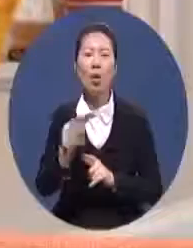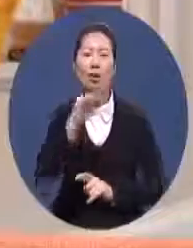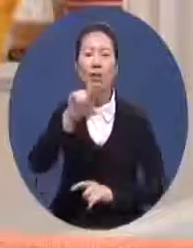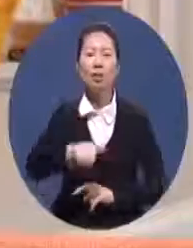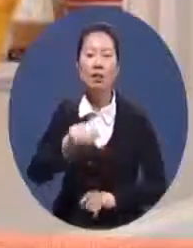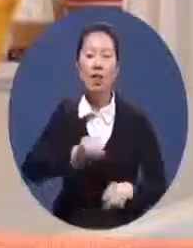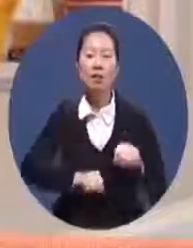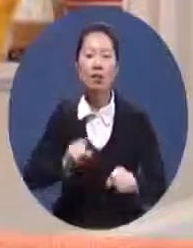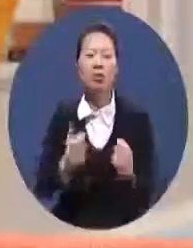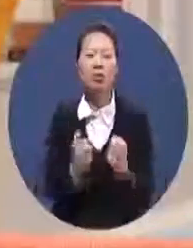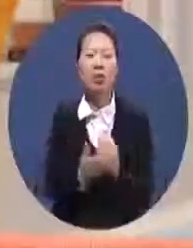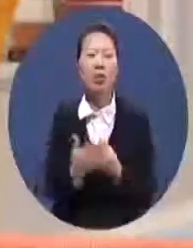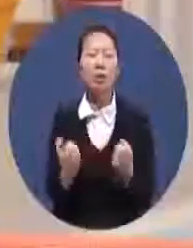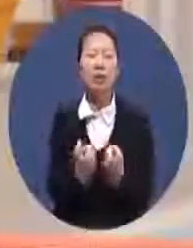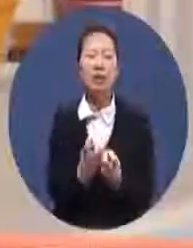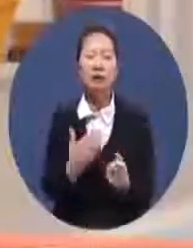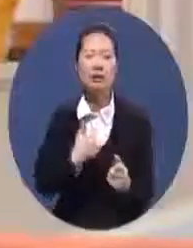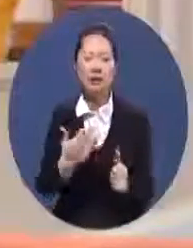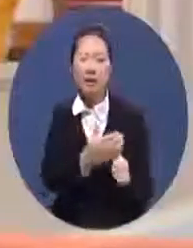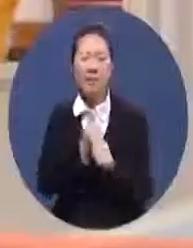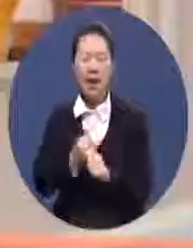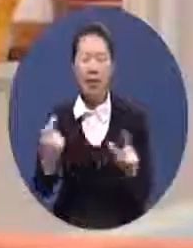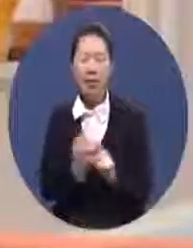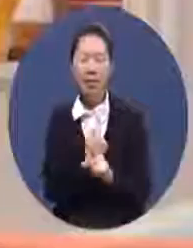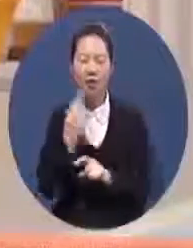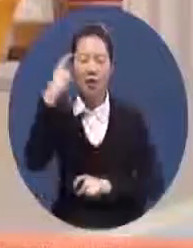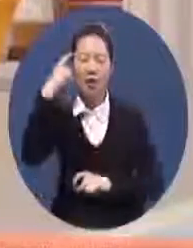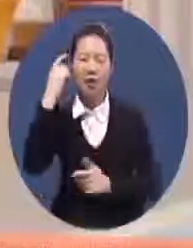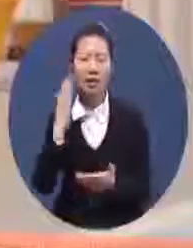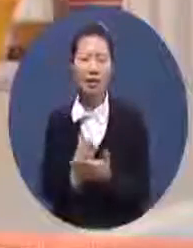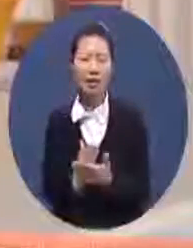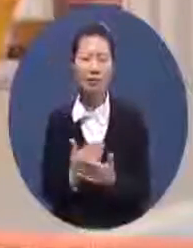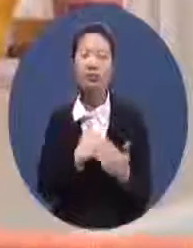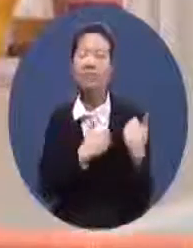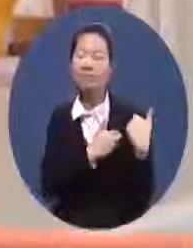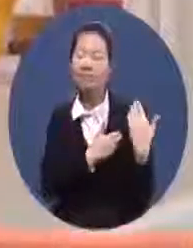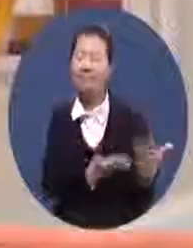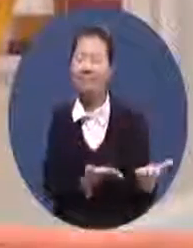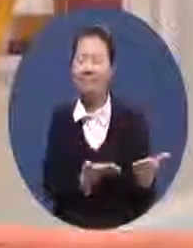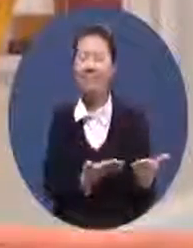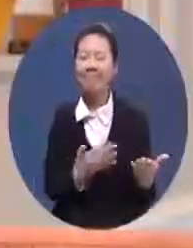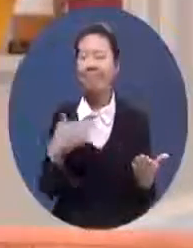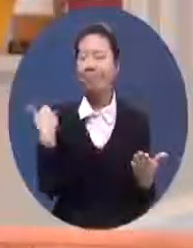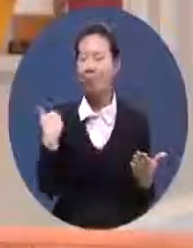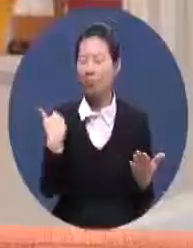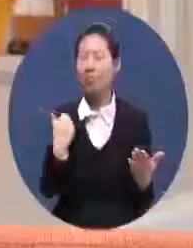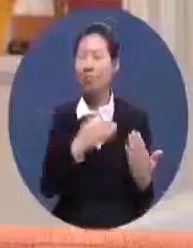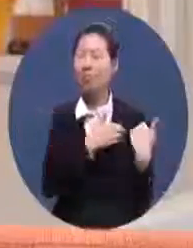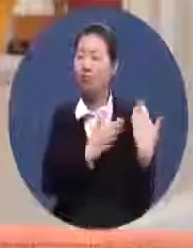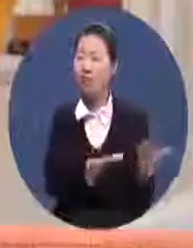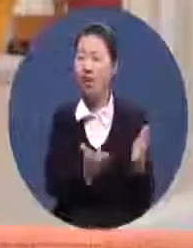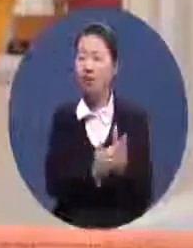어떻게 큰일이야. 이거 빨리 내가 때려잡아서 고쳐야 돼. 그게 아니죠. 이게 아니라 내버려두고 모른 척하되